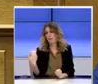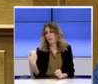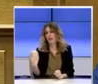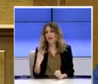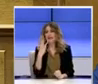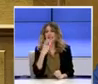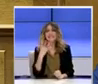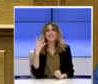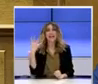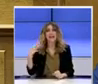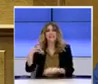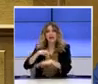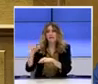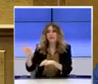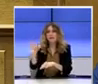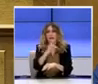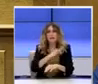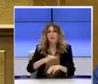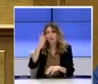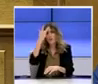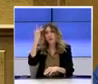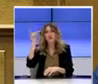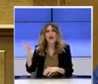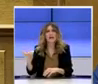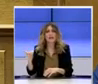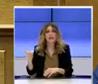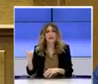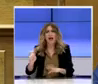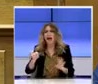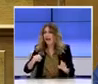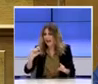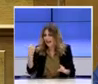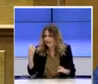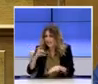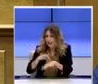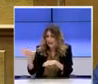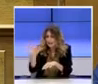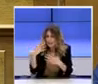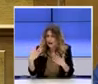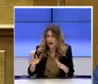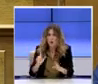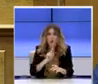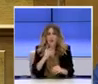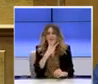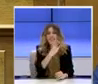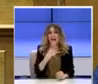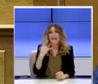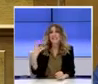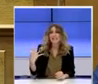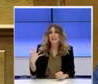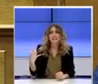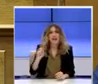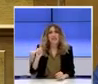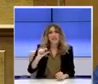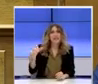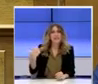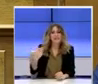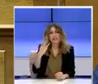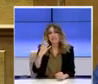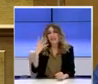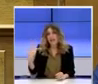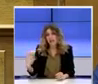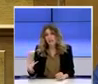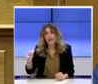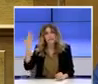34 κρούσματα στην Κοζάνη που είχαν καταγραφεί τον Νοέμβριο. Και ζητάει ο Περιφερειάρχης, δεν ΣΥΡΙΖΑ ο άνθρωπος, της